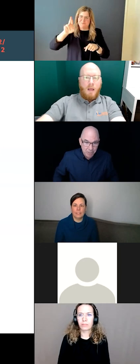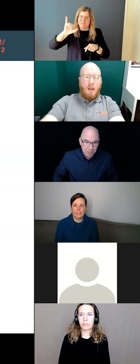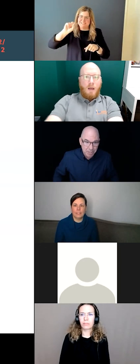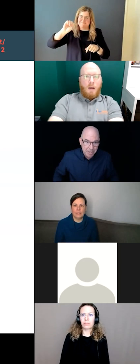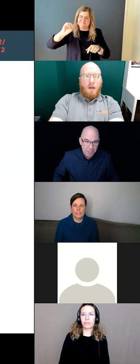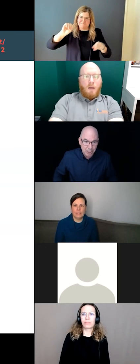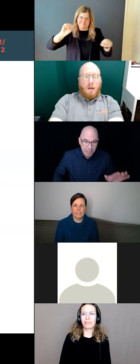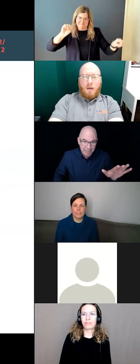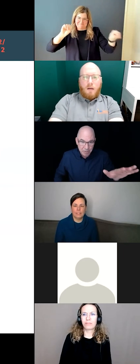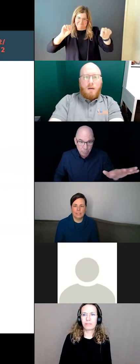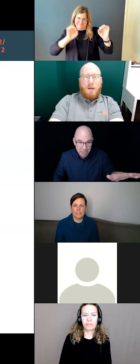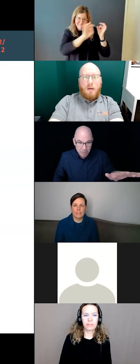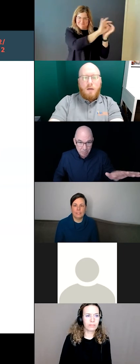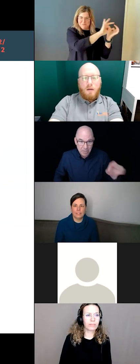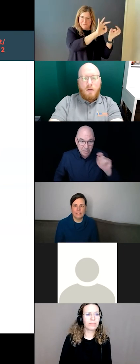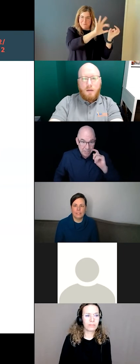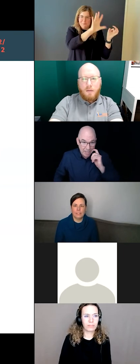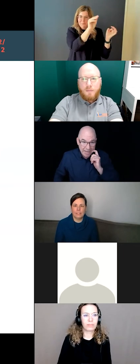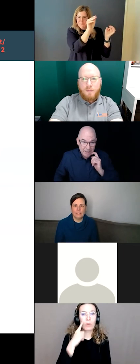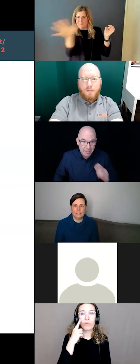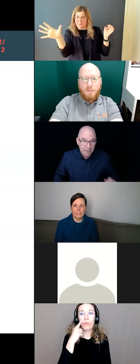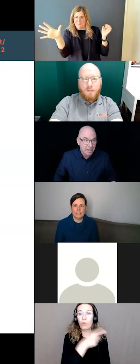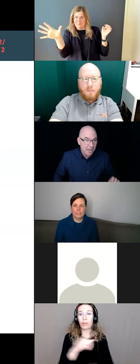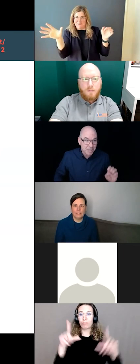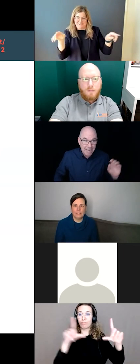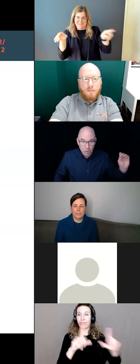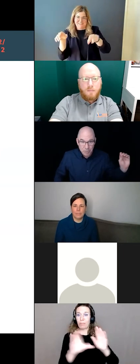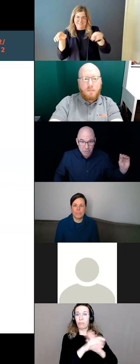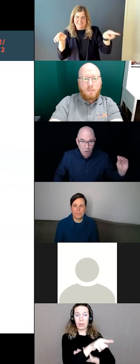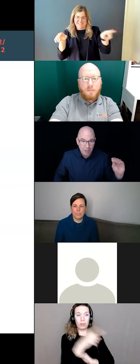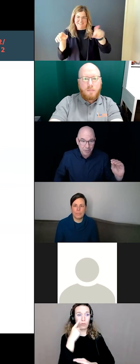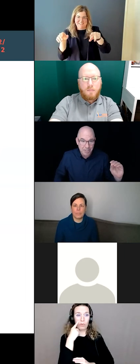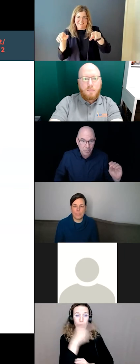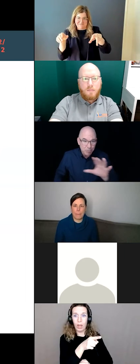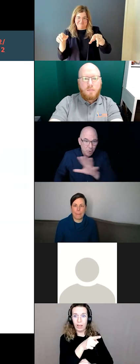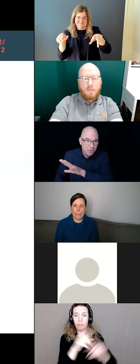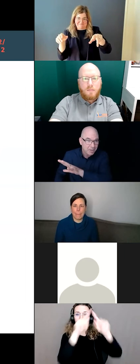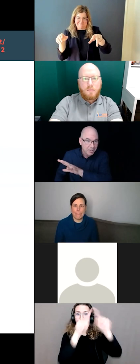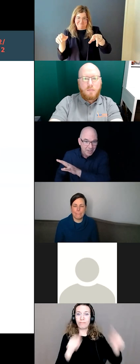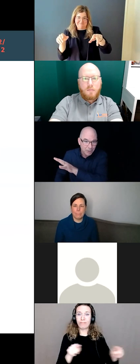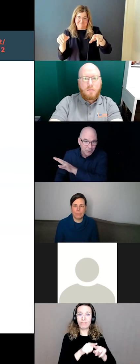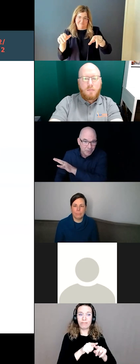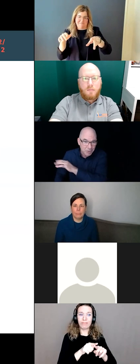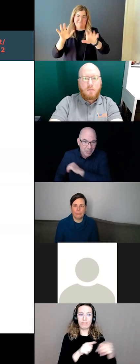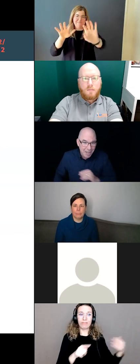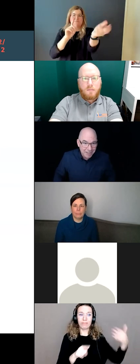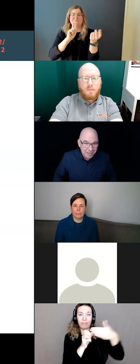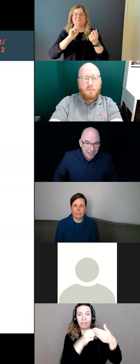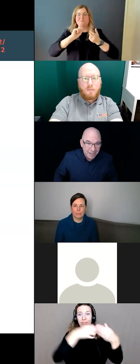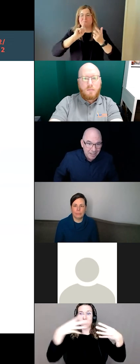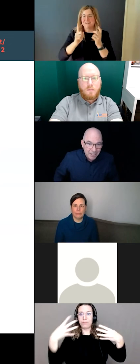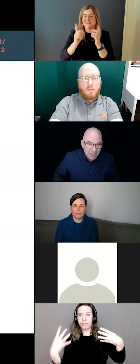Donc, vous regardez la présentation, vous regardez le diapo avec le prisme qui passe de la couleur noire ou à